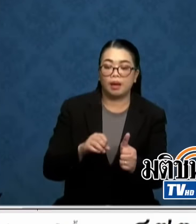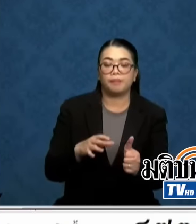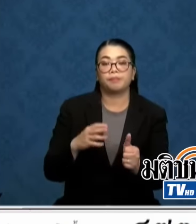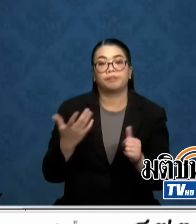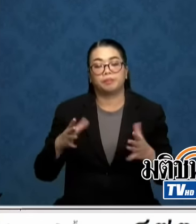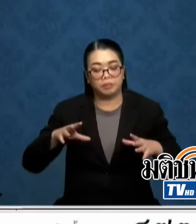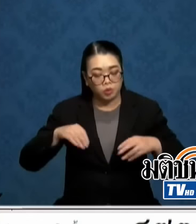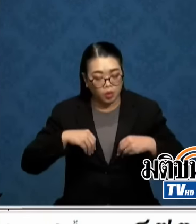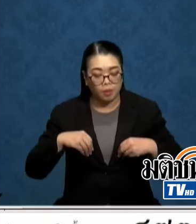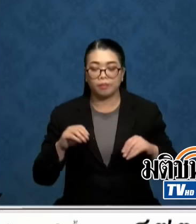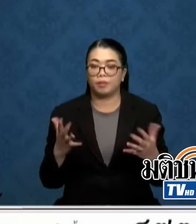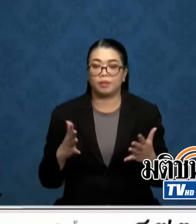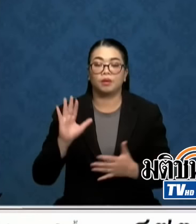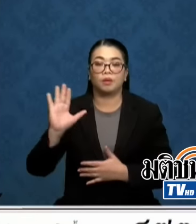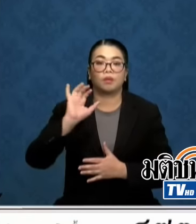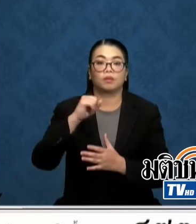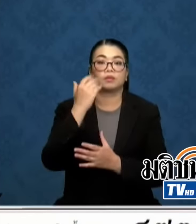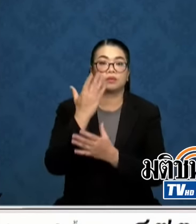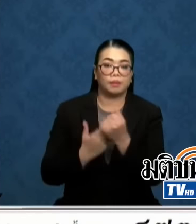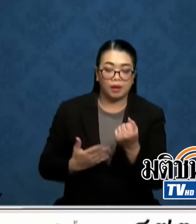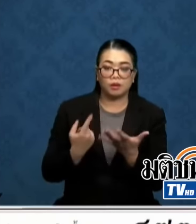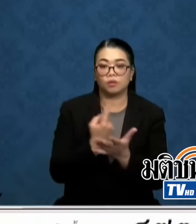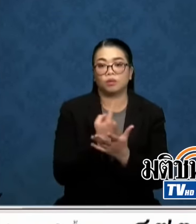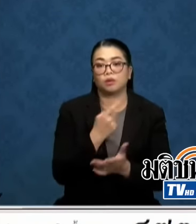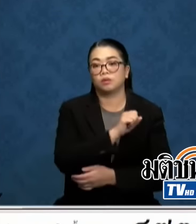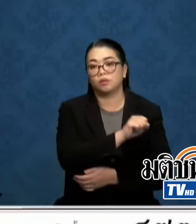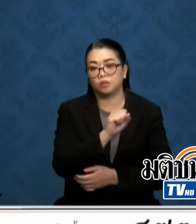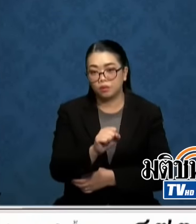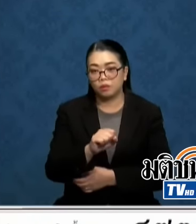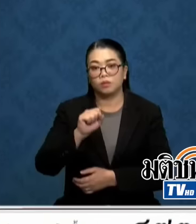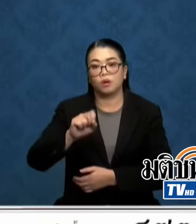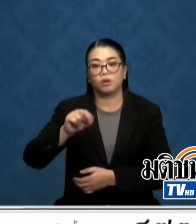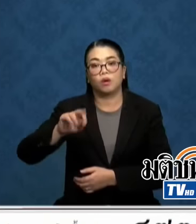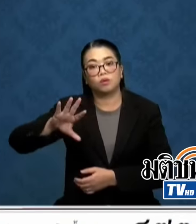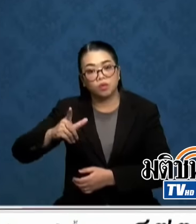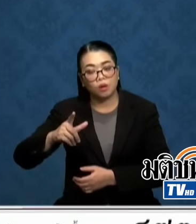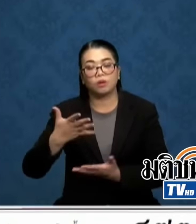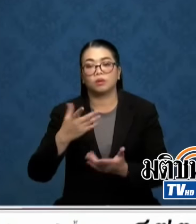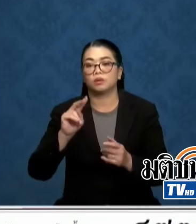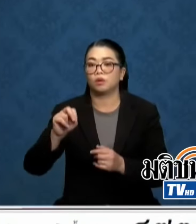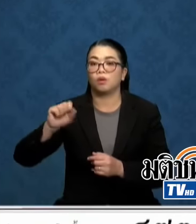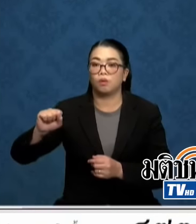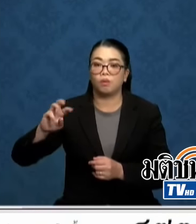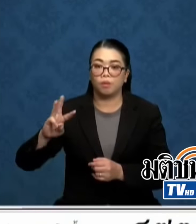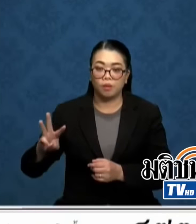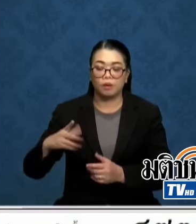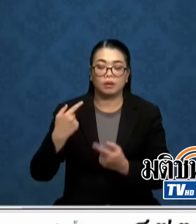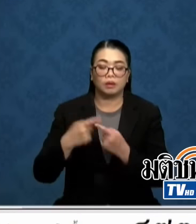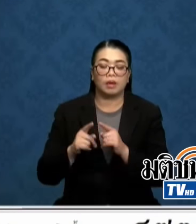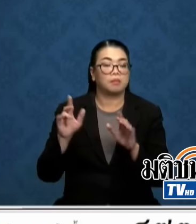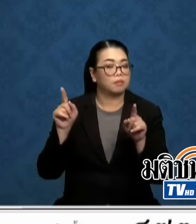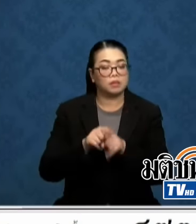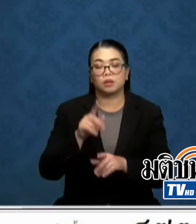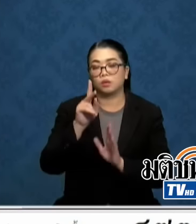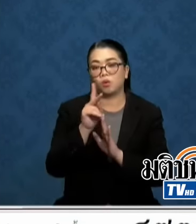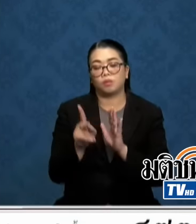และยินยอมของสภาผู้แทนราษฎรสภานิติบัญญัติก็ถือเป็นกฎหมายที่ใช้บังคับในการปก